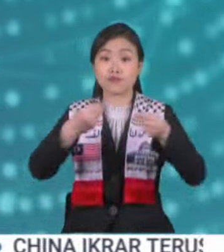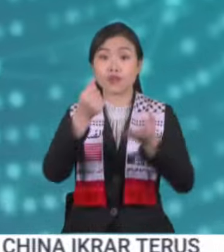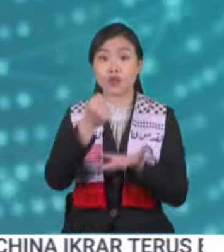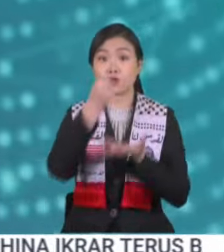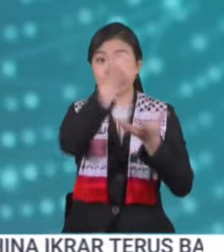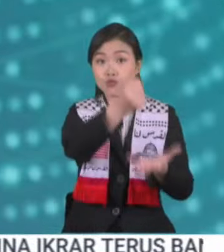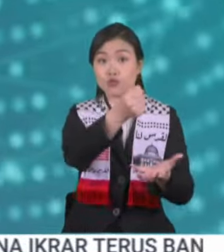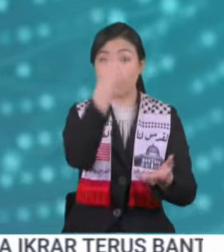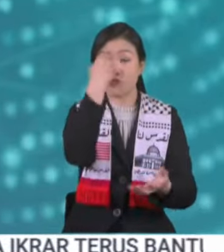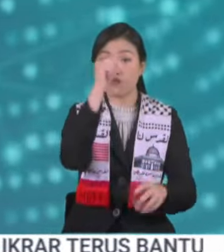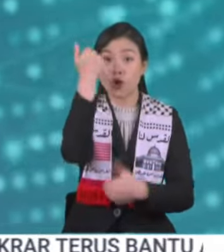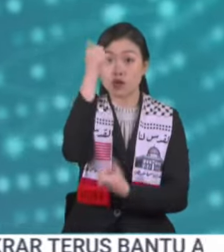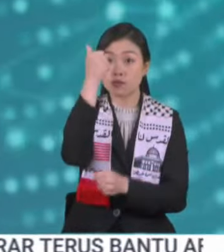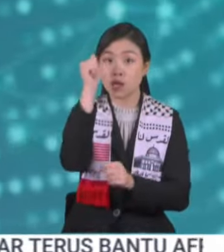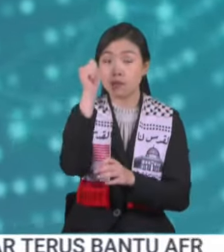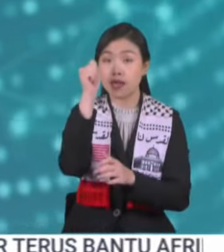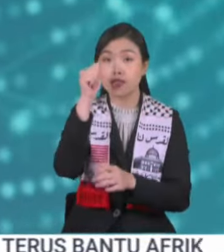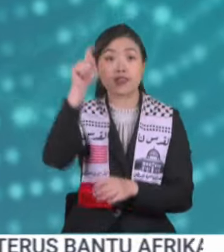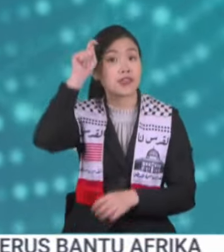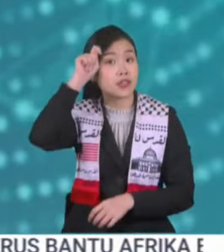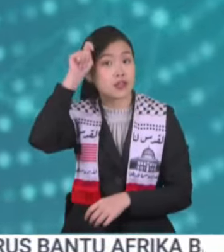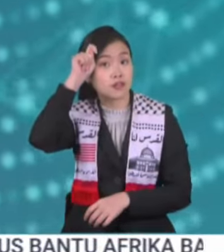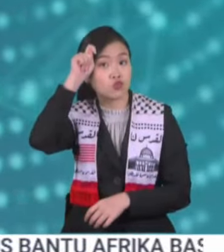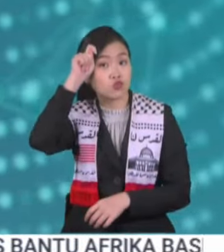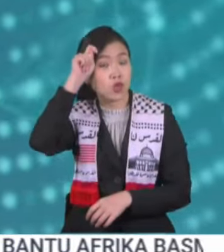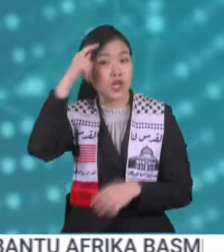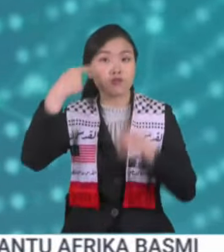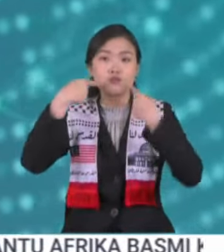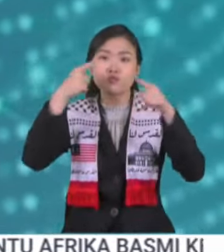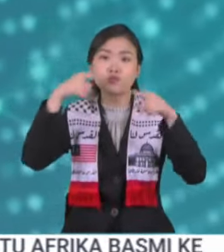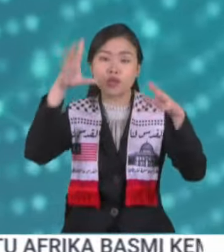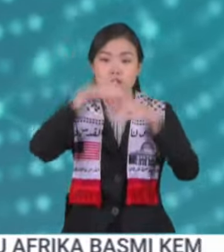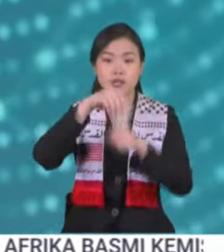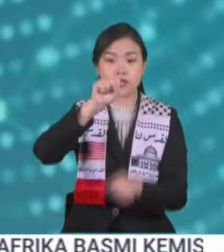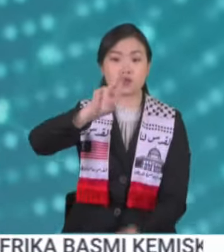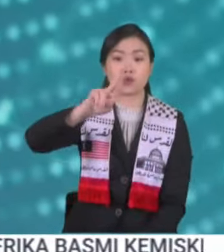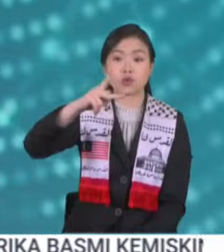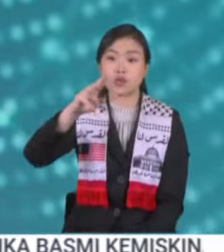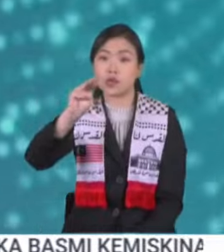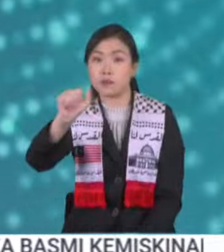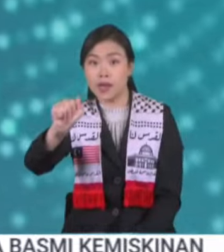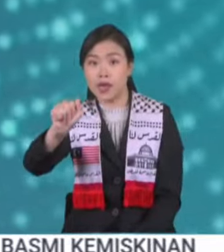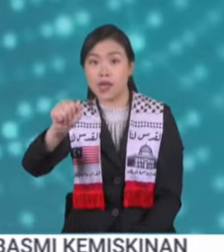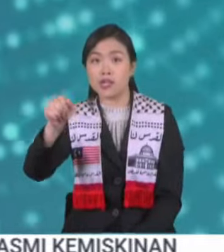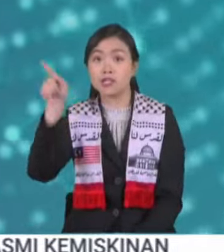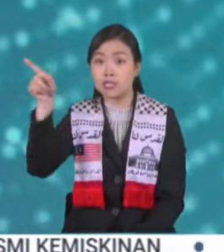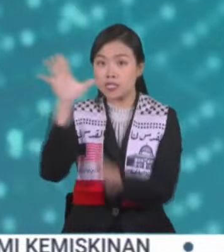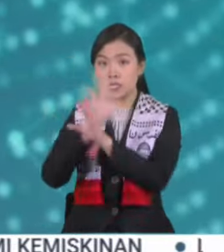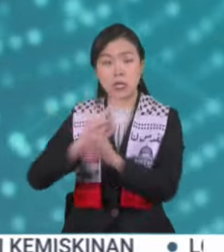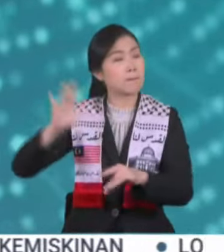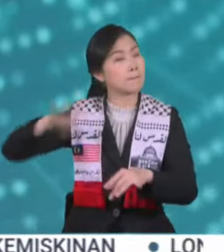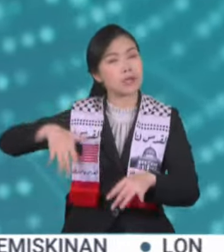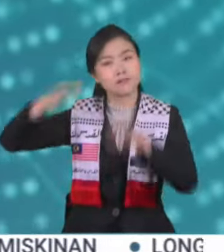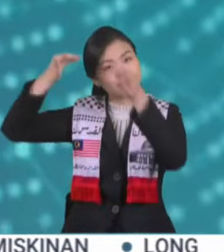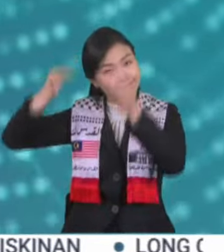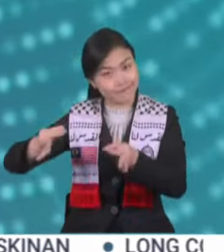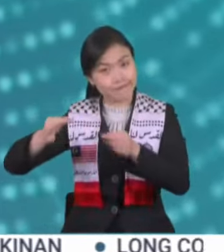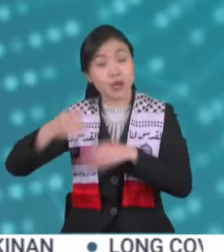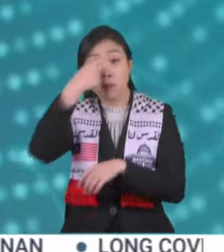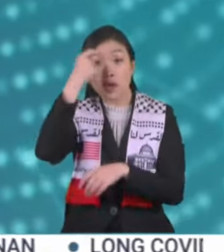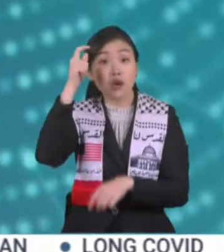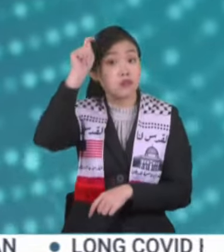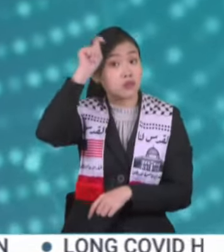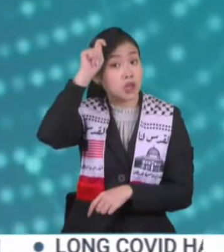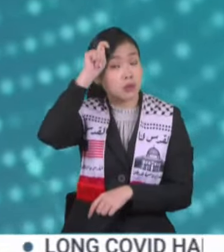Pemberian insentif kepada atlet kontingen Terengganu yang berjaya dalam Sukma 2024 di Sarawak masih belum diputuskan. Ini